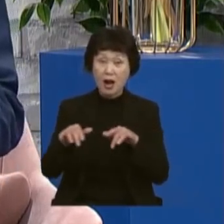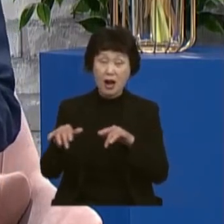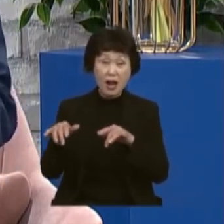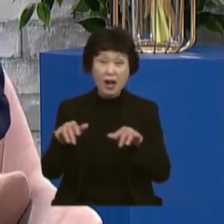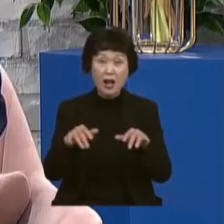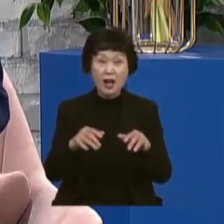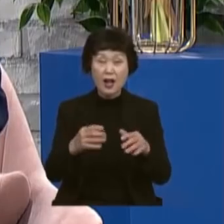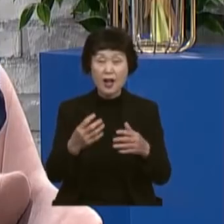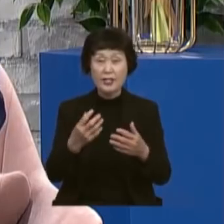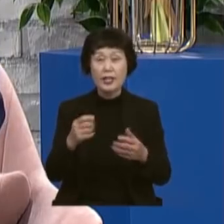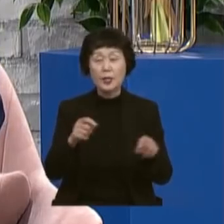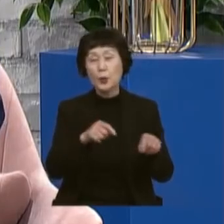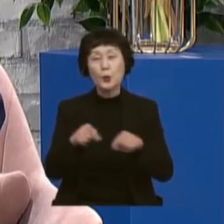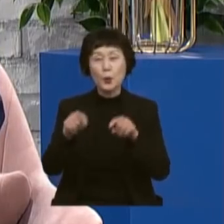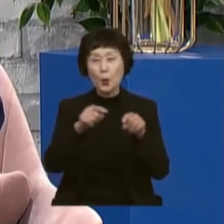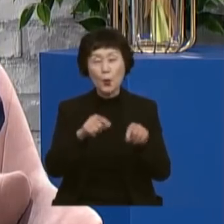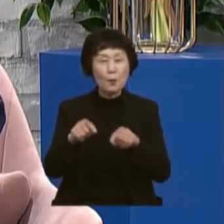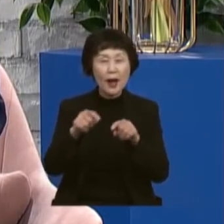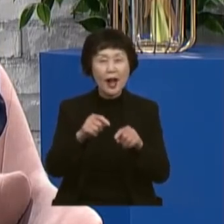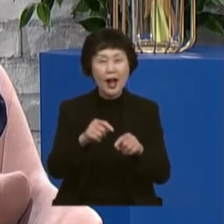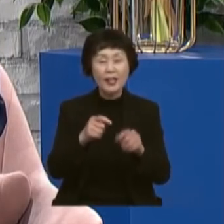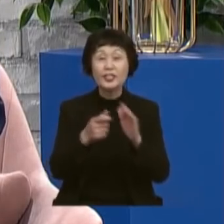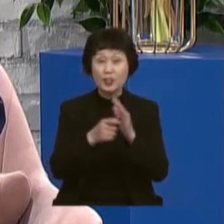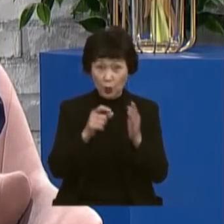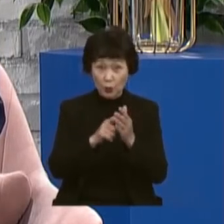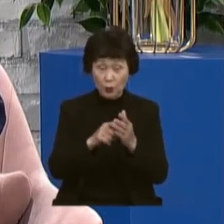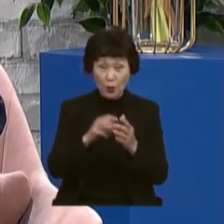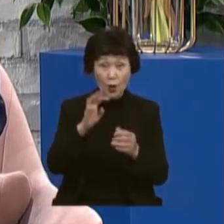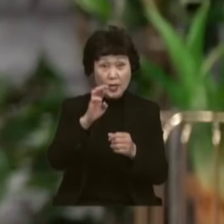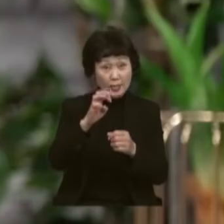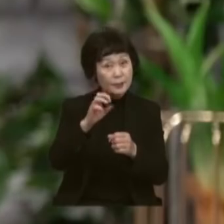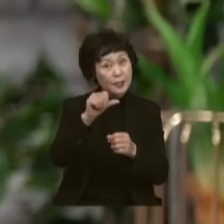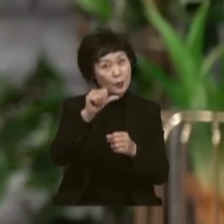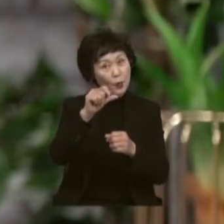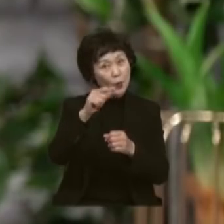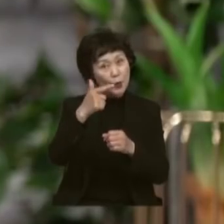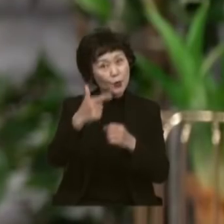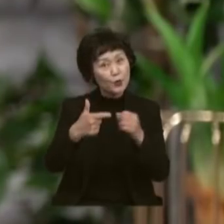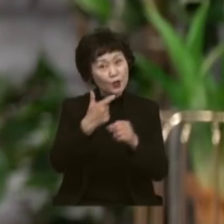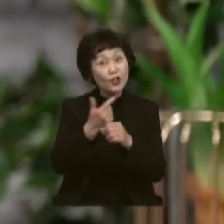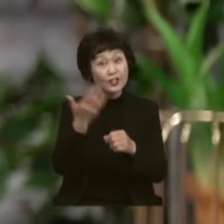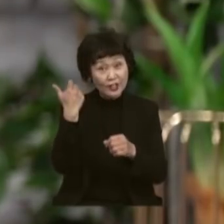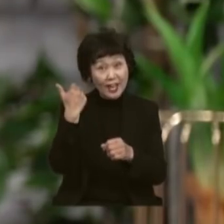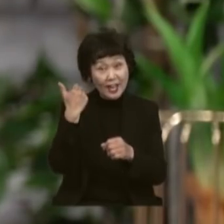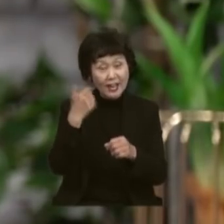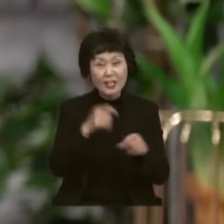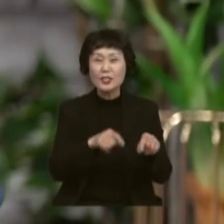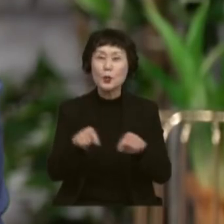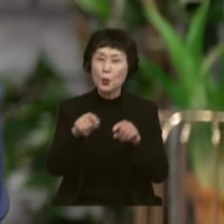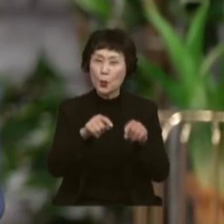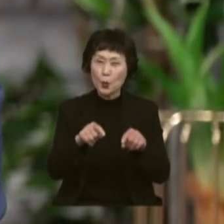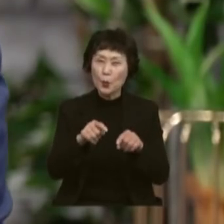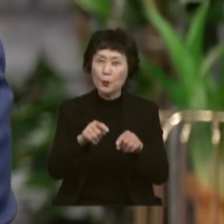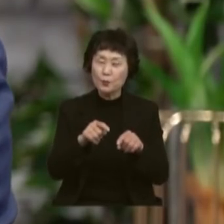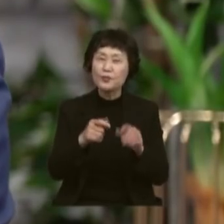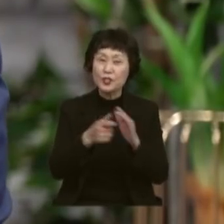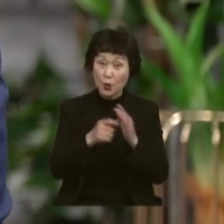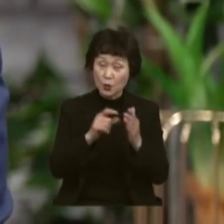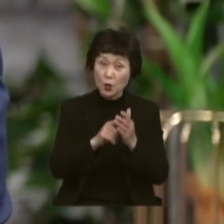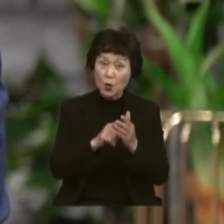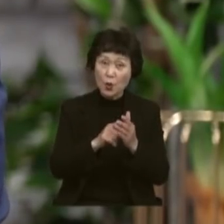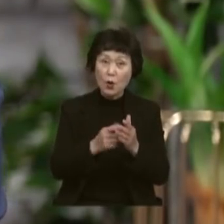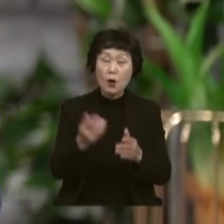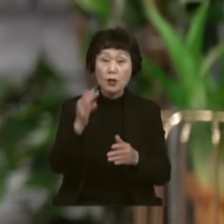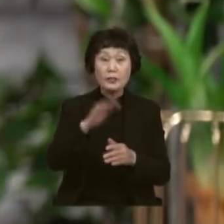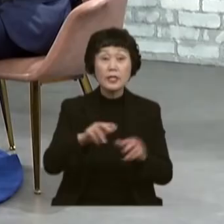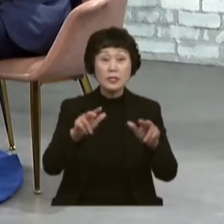녹음하는 정도 수준이었어요. 그 당시에 사실. CCM을. 35, 예. 6년 전엔. 예. 예. 근데 거기다가 우리 박정우 장로님이 오케스트라, 드럼,